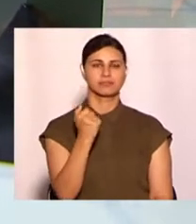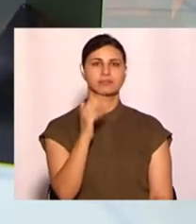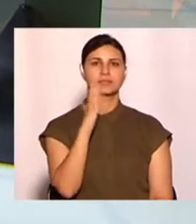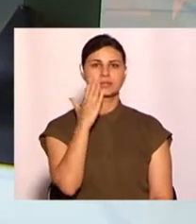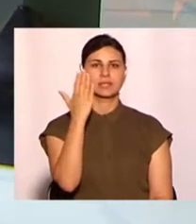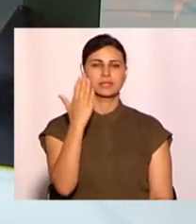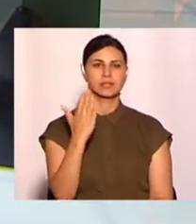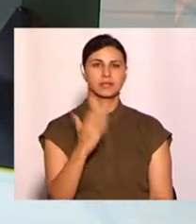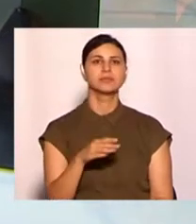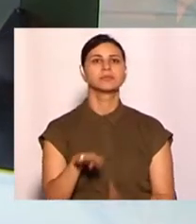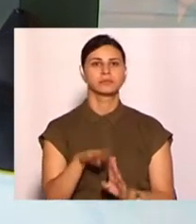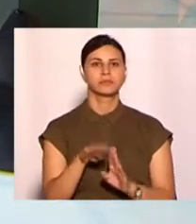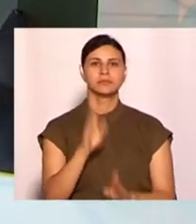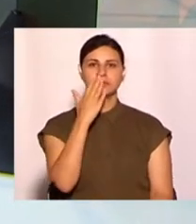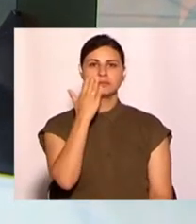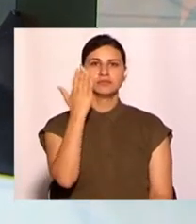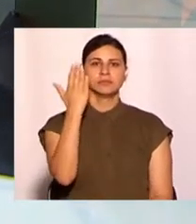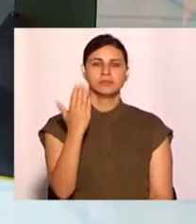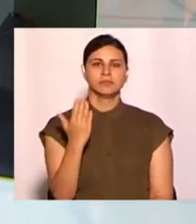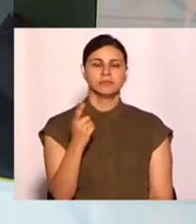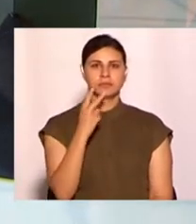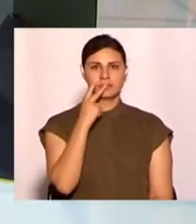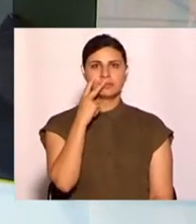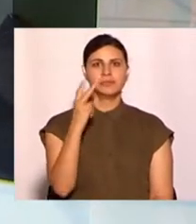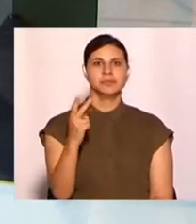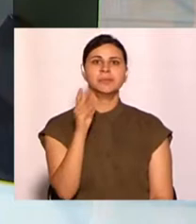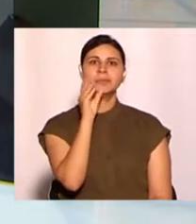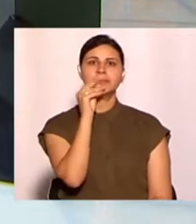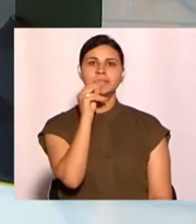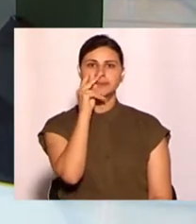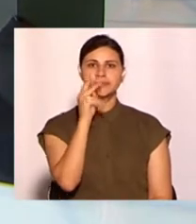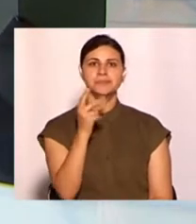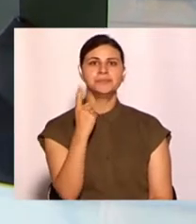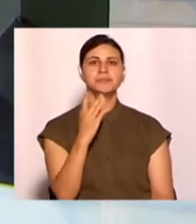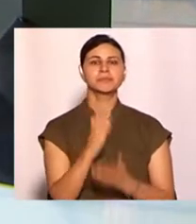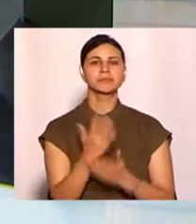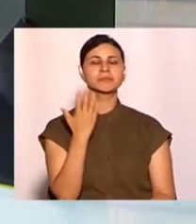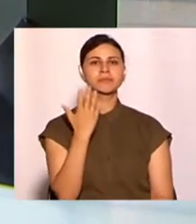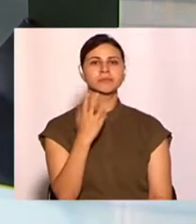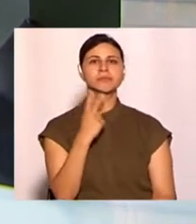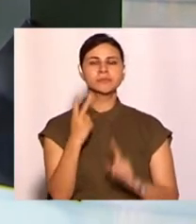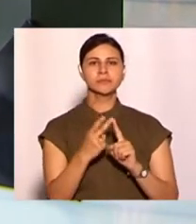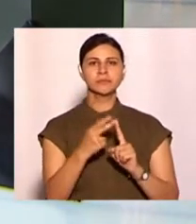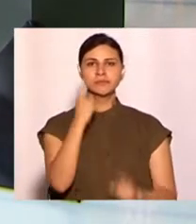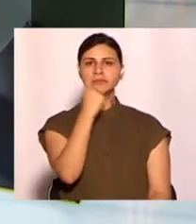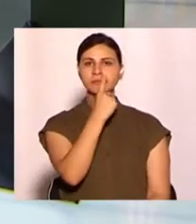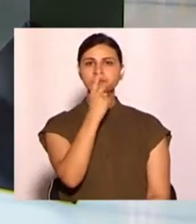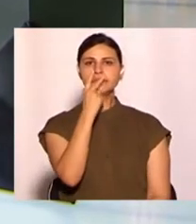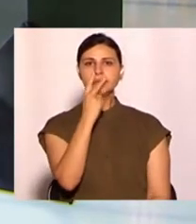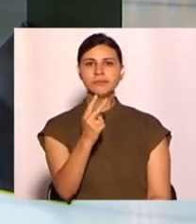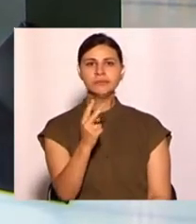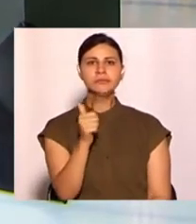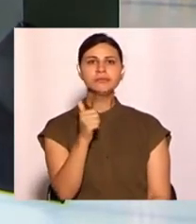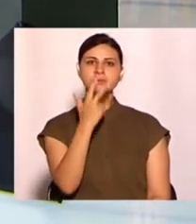გააკეთებთ. მე გირჩევთ, რომ სარკის წინ გააკეთოთ, იმიტომ რომ ვიზუალურადაც როცა უყურებთ, ერთია რომ ხელით ისინჯებთ და მეორეა თვალით უყურებთ და აკვირდებით